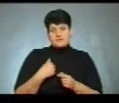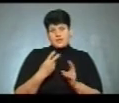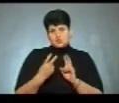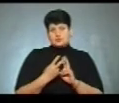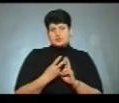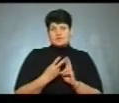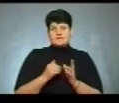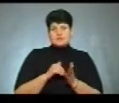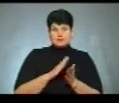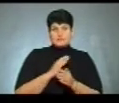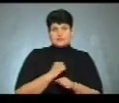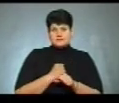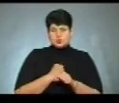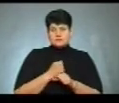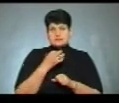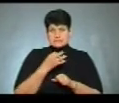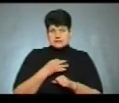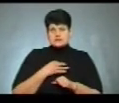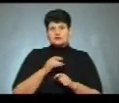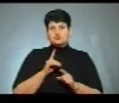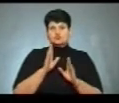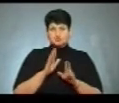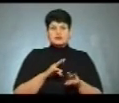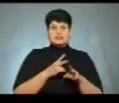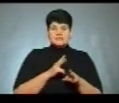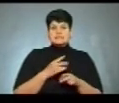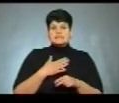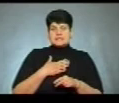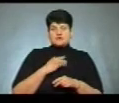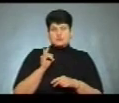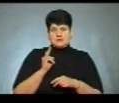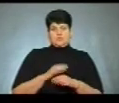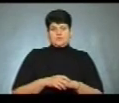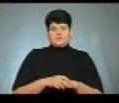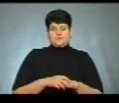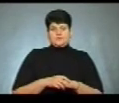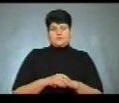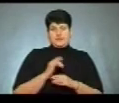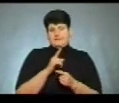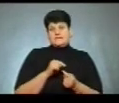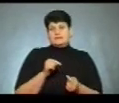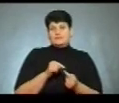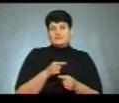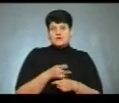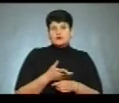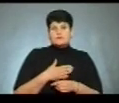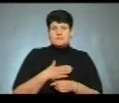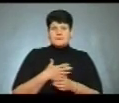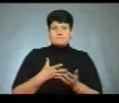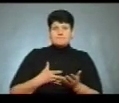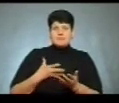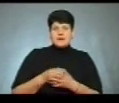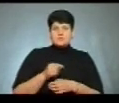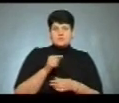і відмовилась від роботи і сказала, що буде дивитися за нашою дитинкою. І відповідно ми сплачуємо